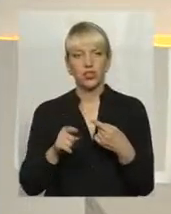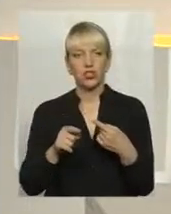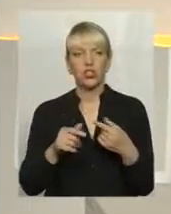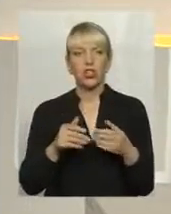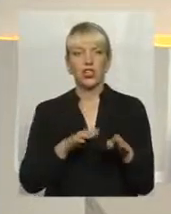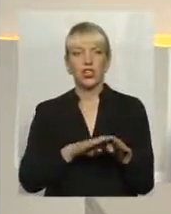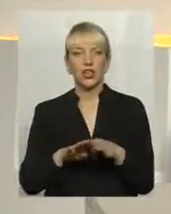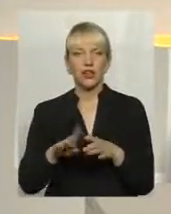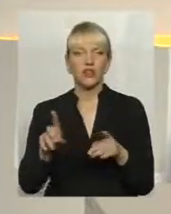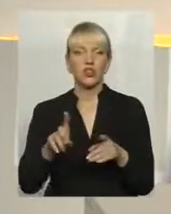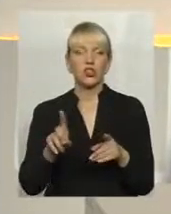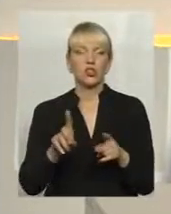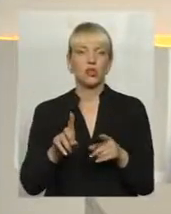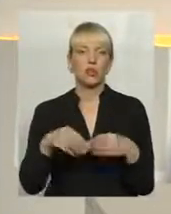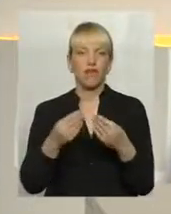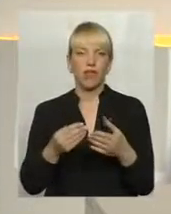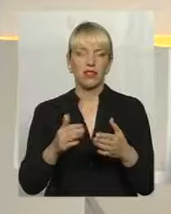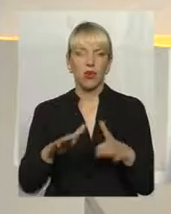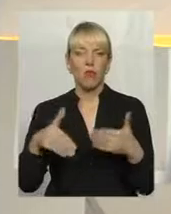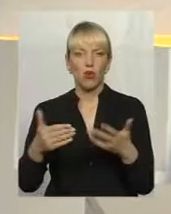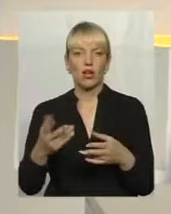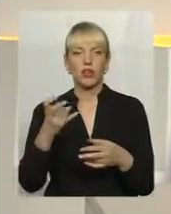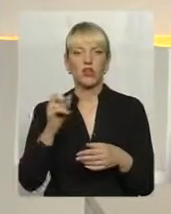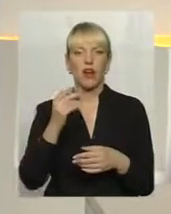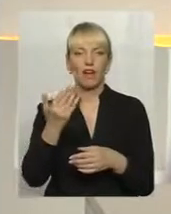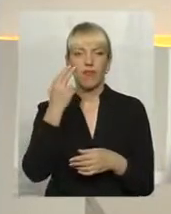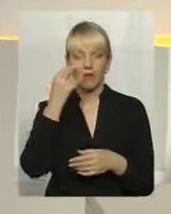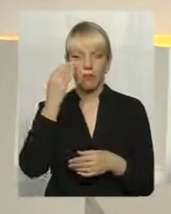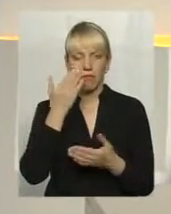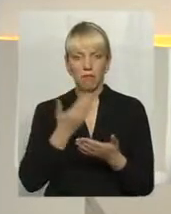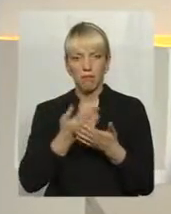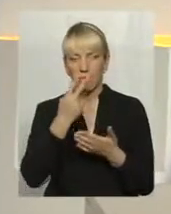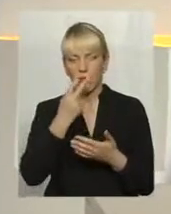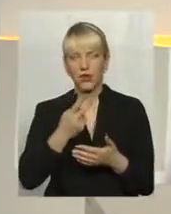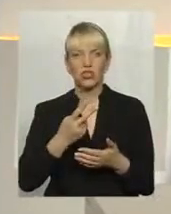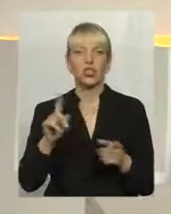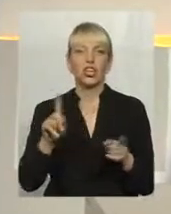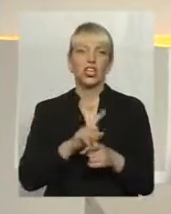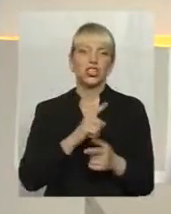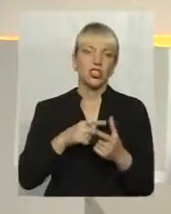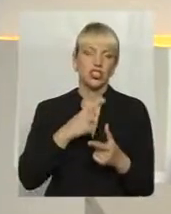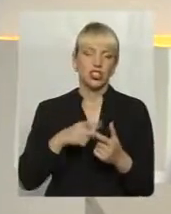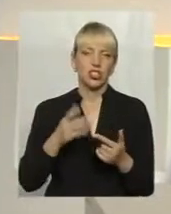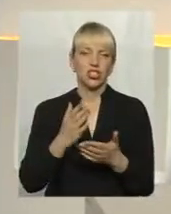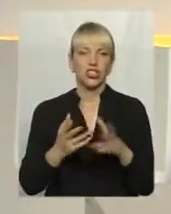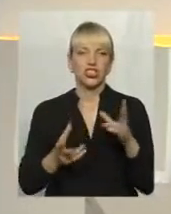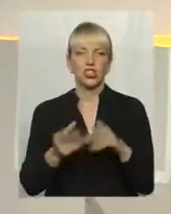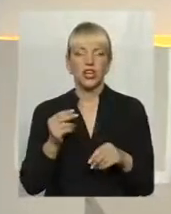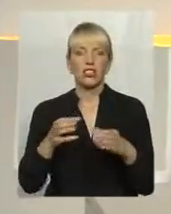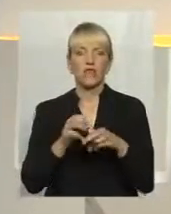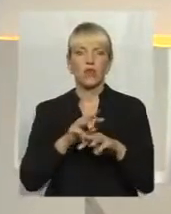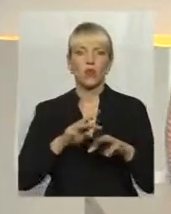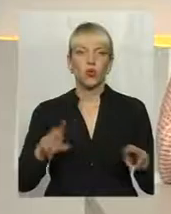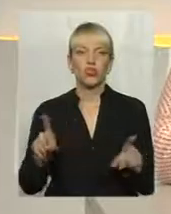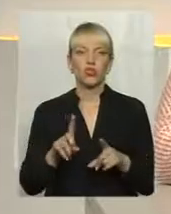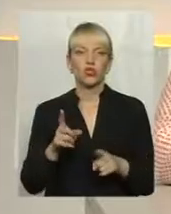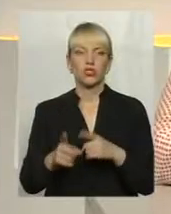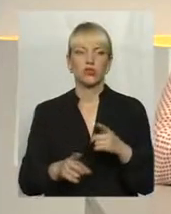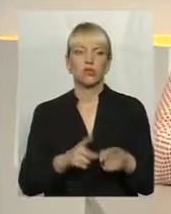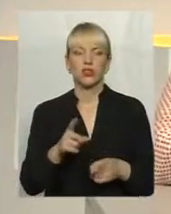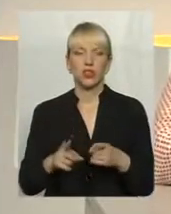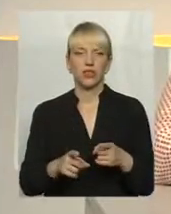давати поради, але як ви очима аграріїв бачите, чи є ще шанс в уряді от щось змінити, в якийсь інший